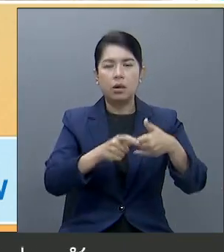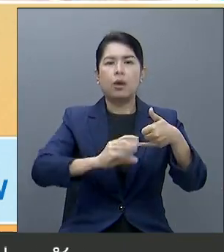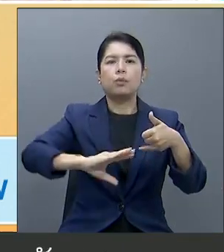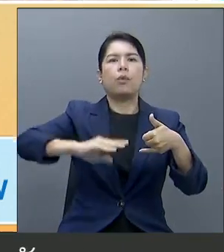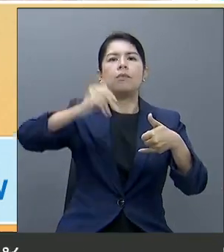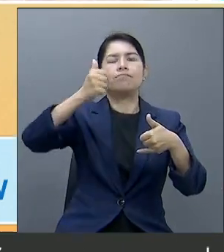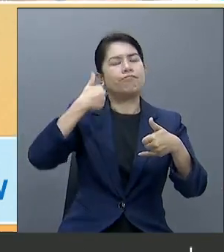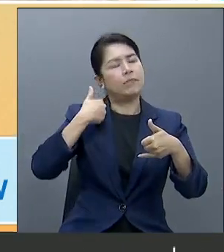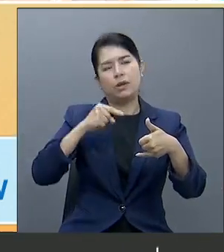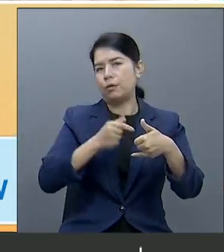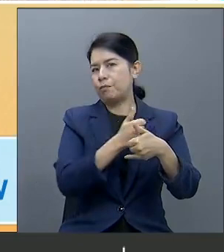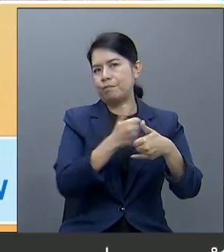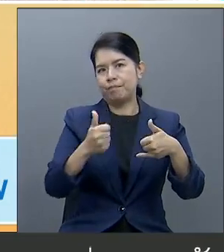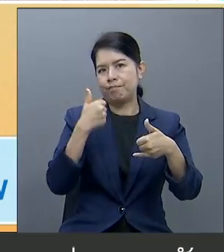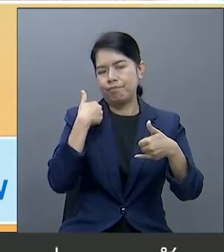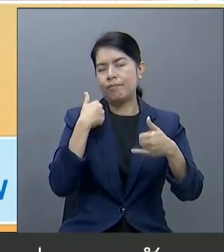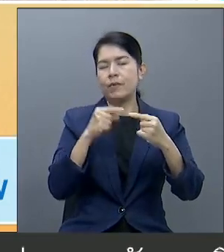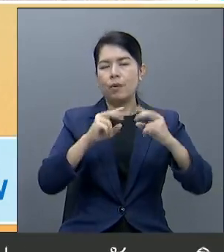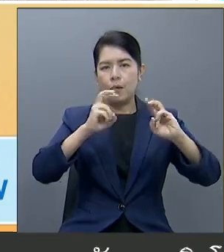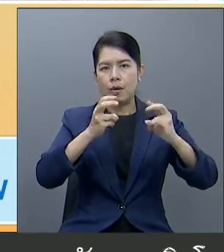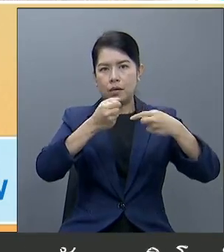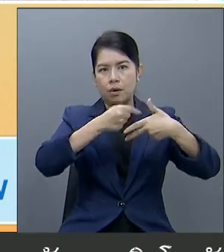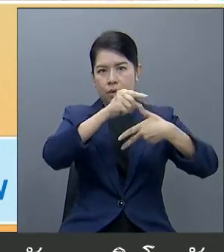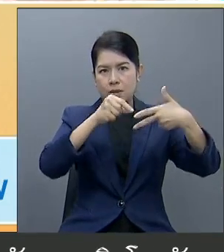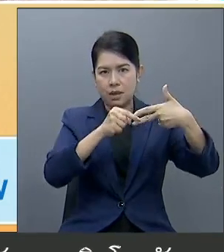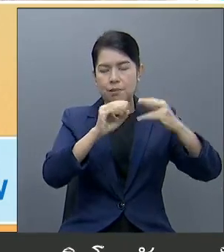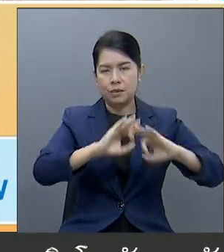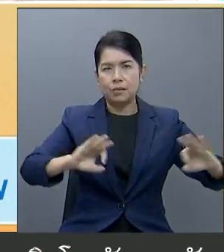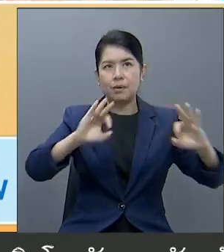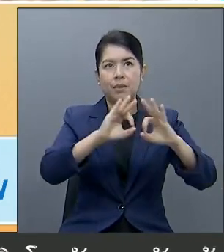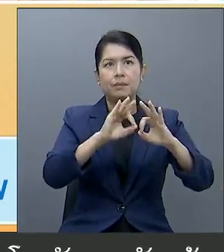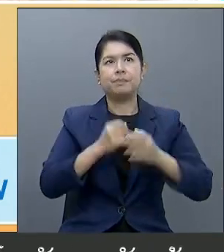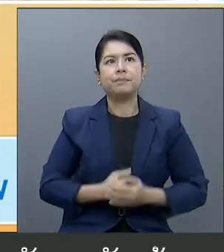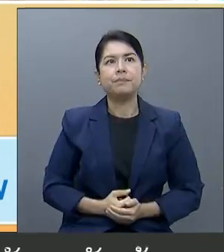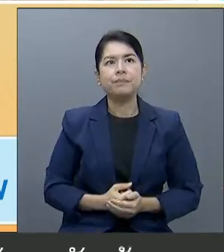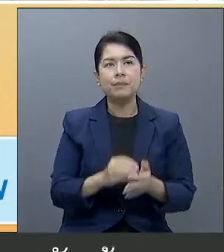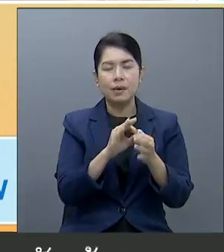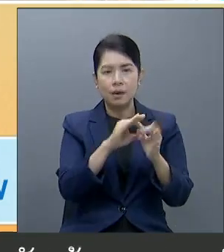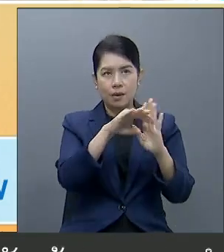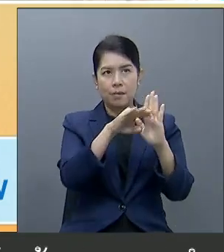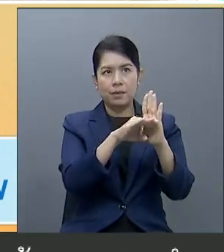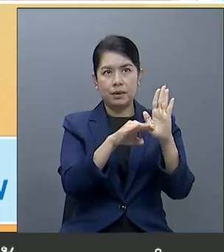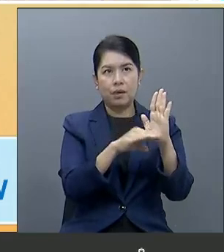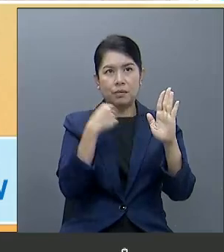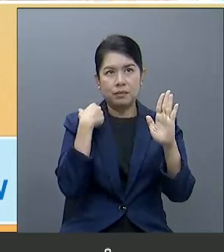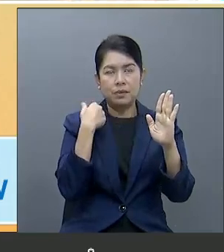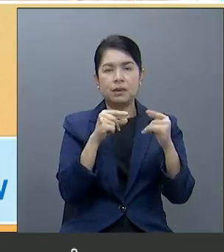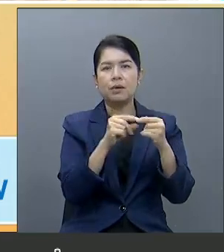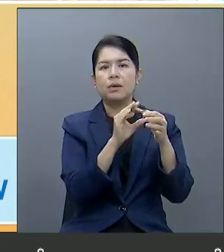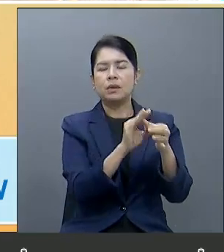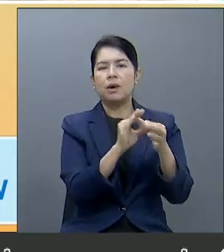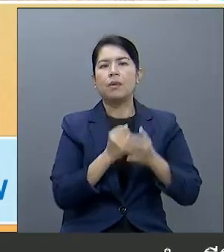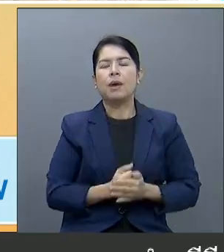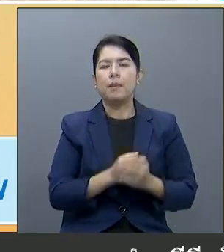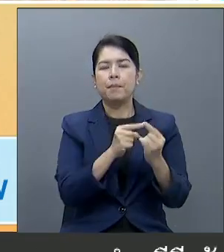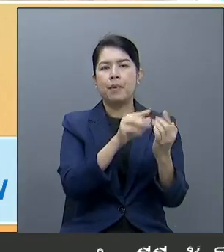ของสมัชชาปีนี้เป็น1ใน3ประเด็นนะคะซึ่งตอนที่กระบวนการของเขาเนี่ยมันจะเป็นกระบวนการพัฒนานโยบ